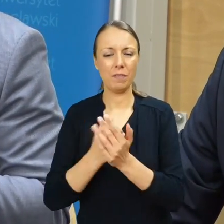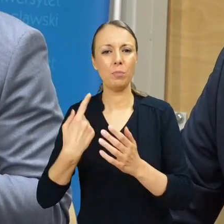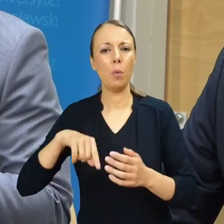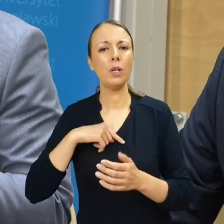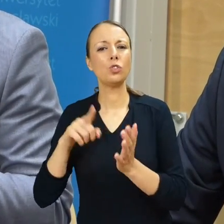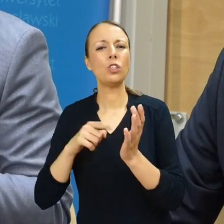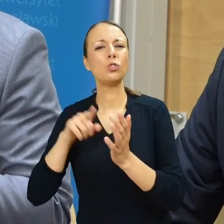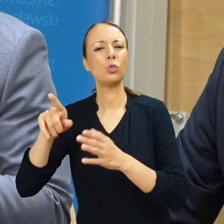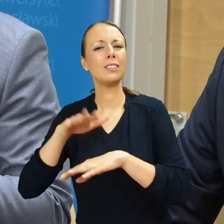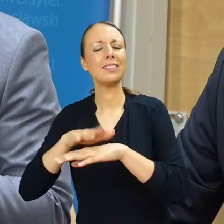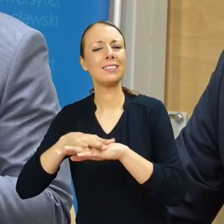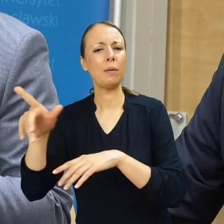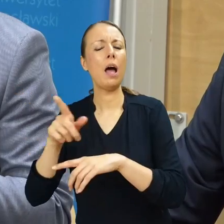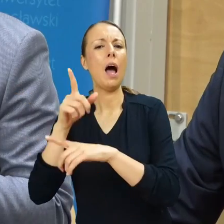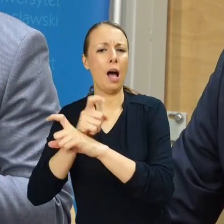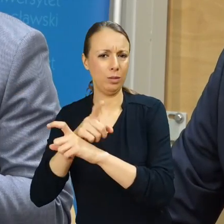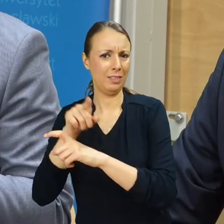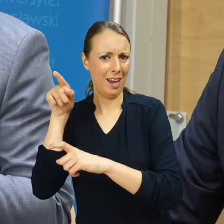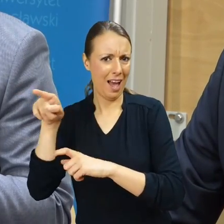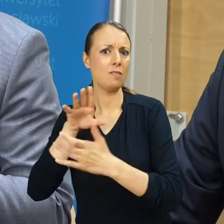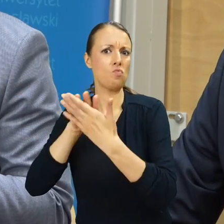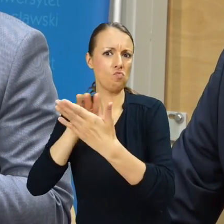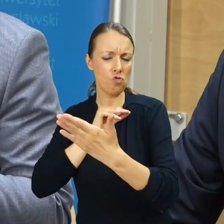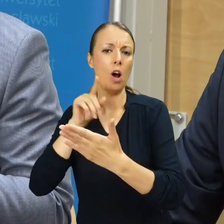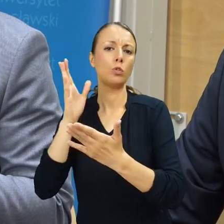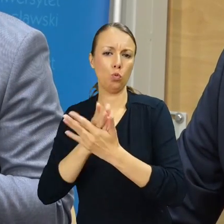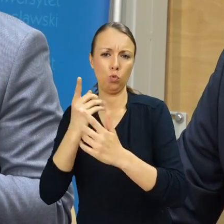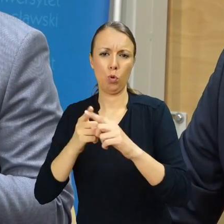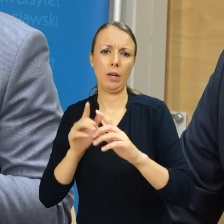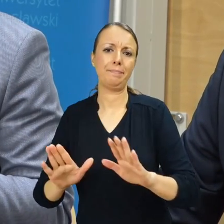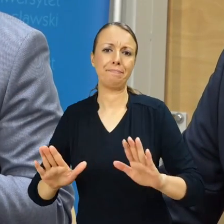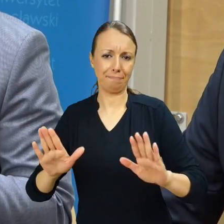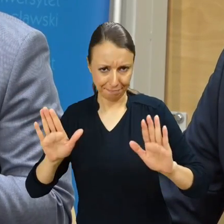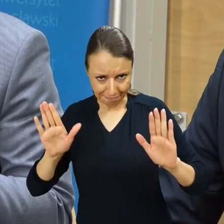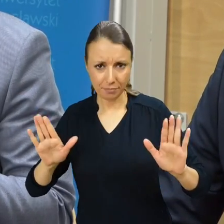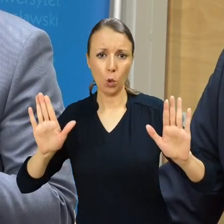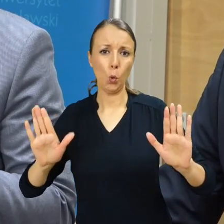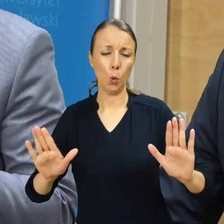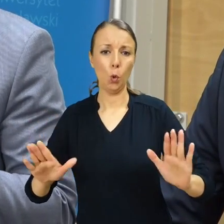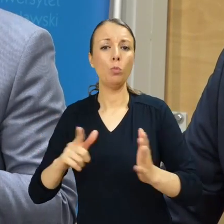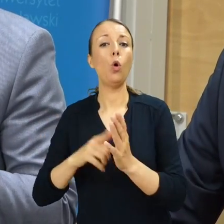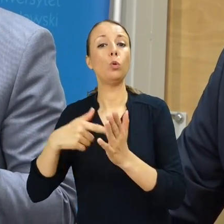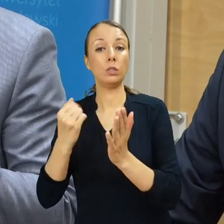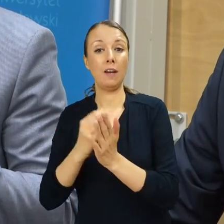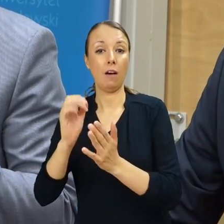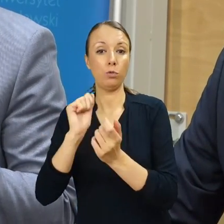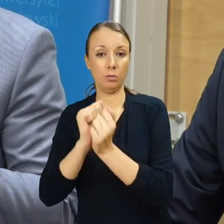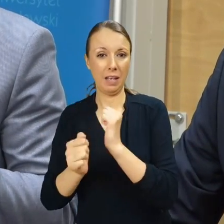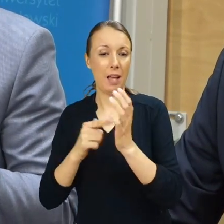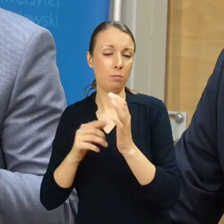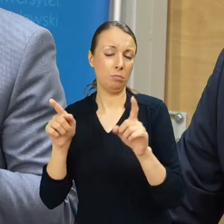też odpuścili, bo się ustawa zmieniła, że jednak pozwalają sobie też na to merytoryczne orzekanie. Tylko to jest pytanie,